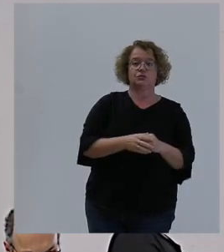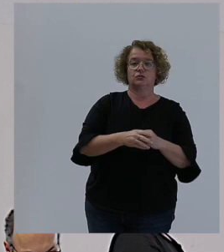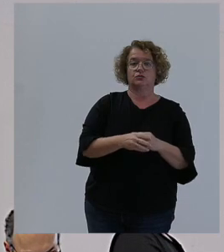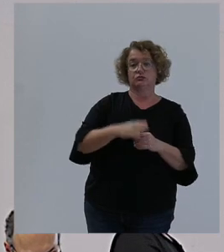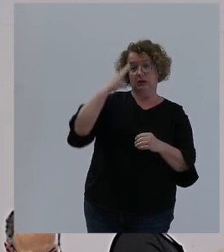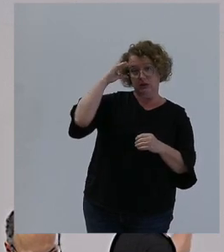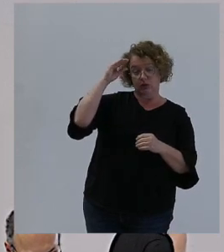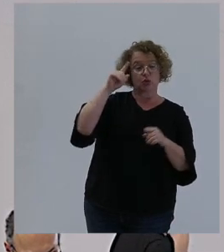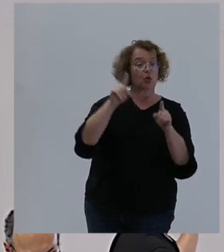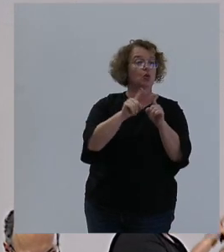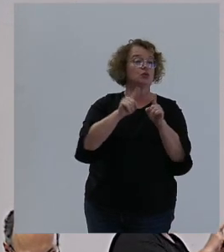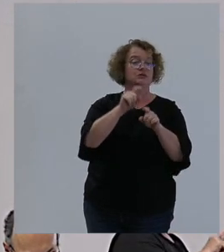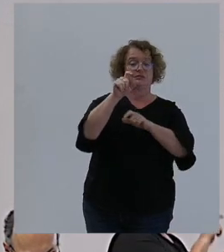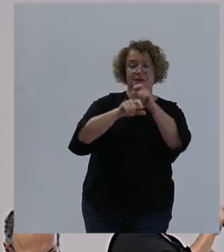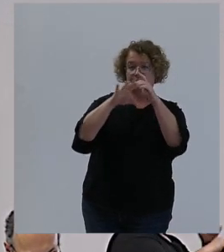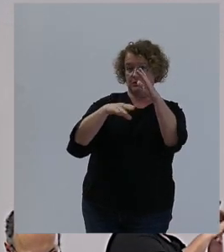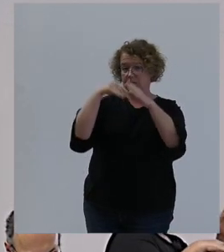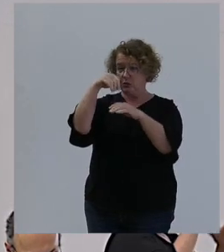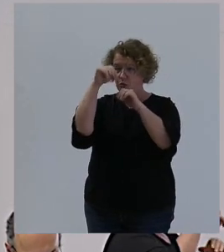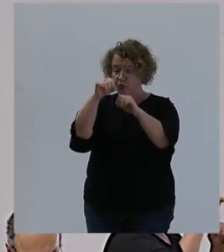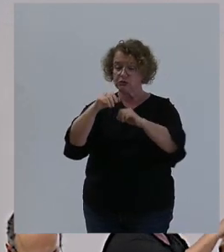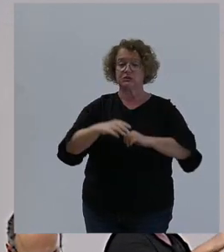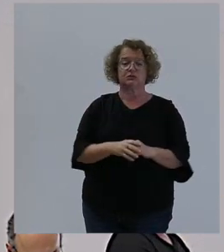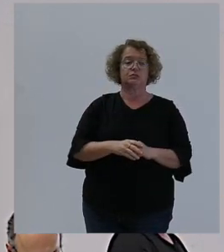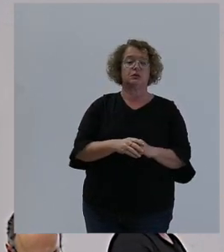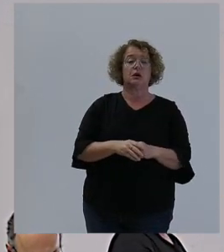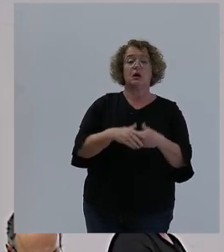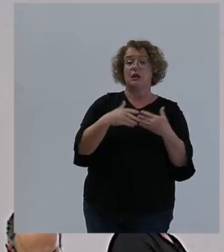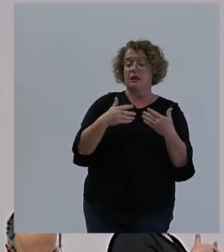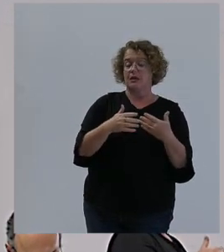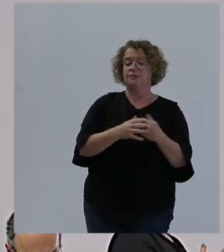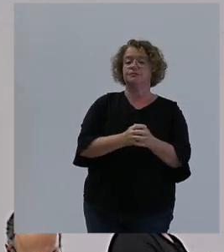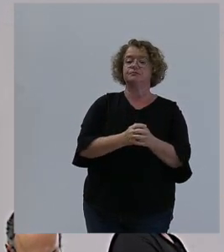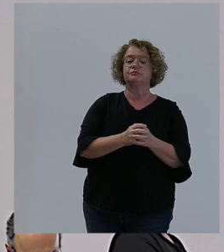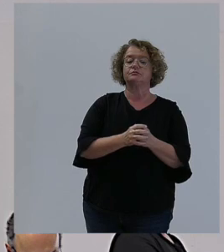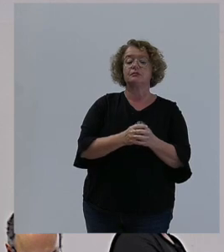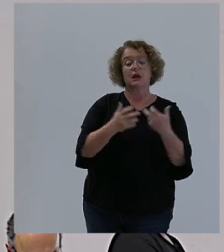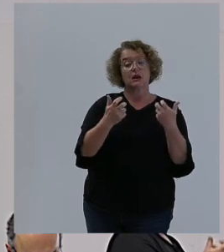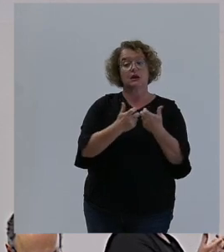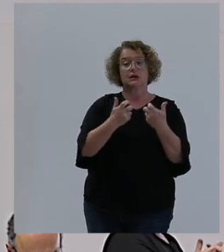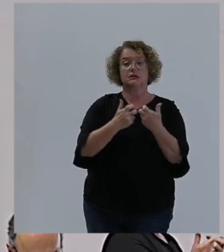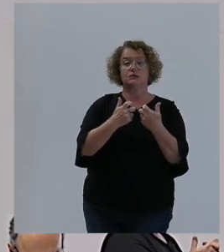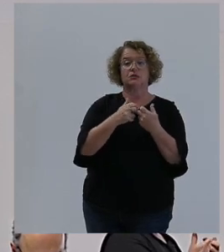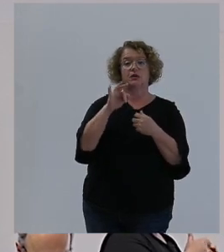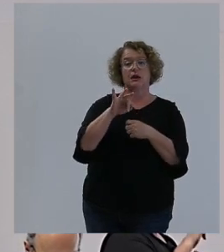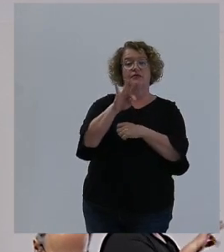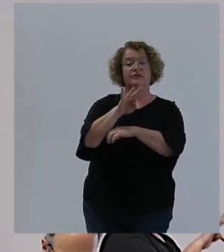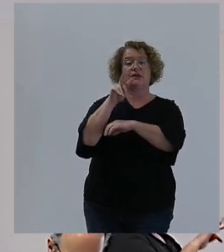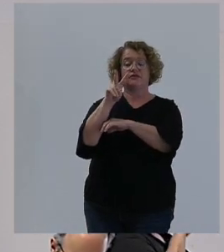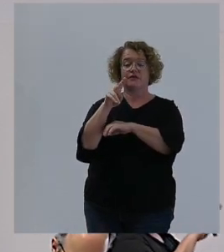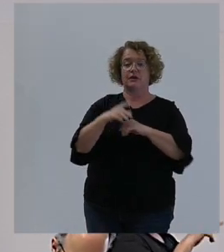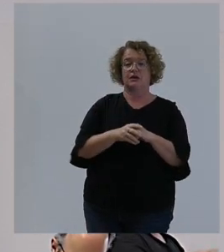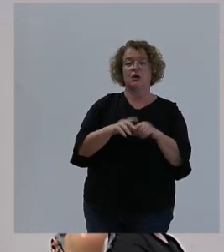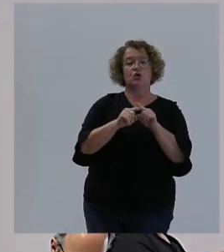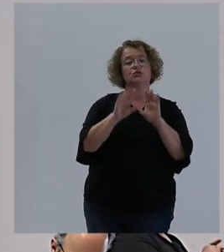compris de personnes extérieures. Non étudiant initial, notamment par le biais de la FTLV, par le biais d'un certain